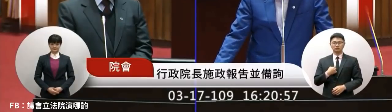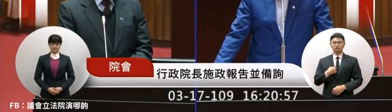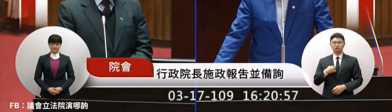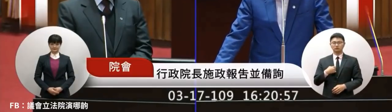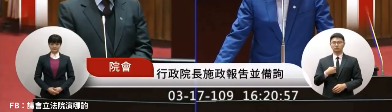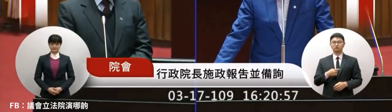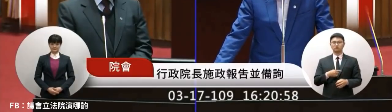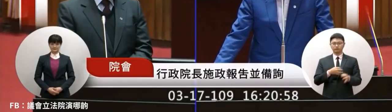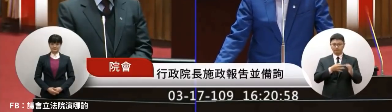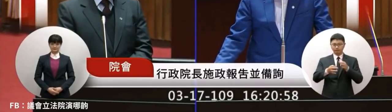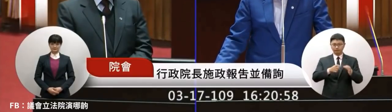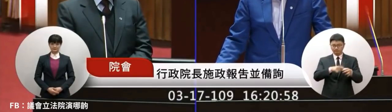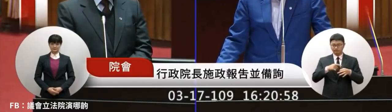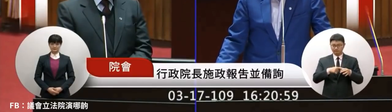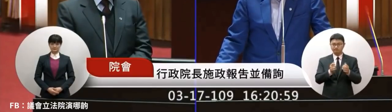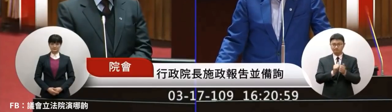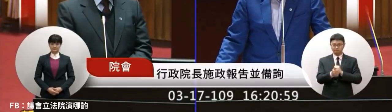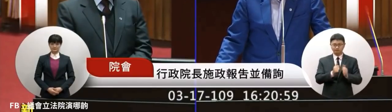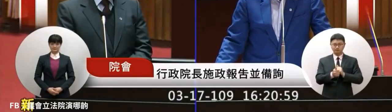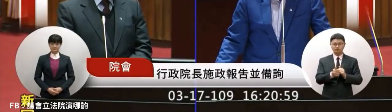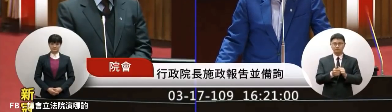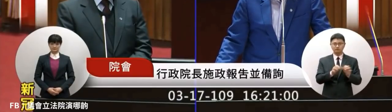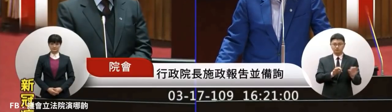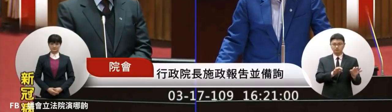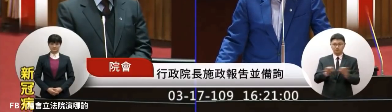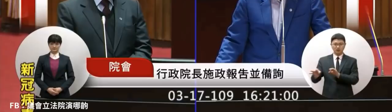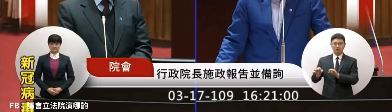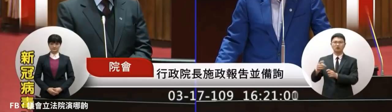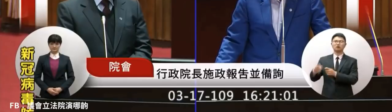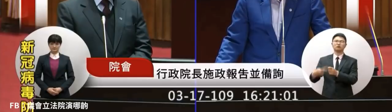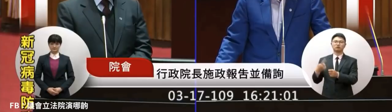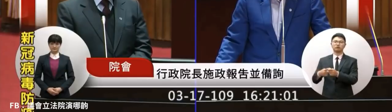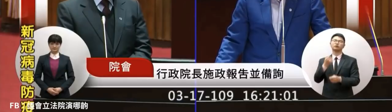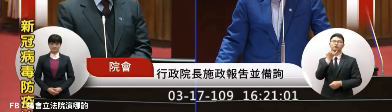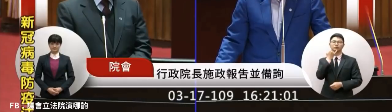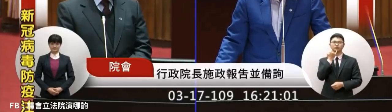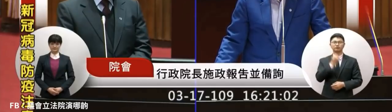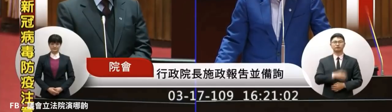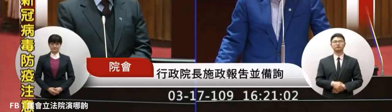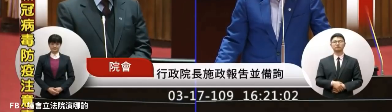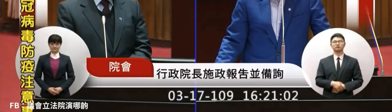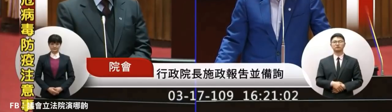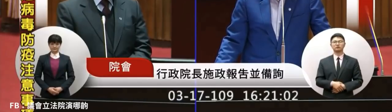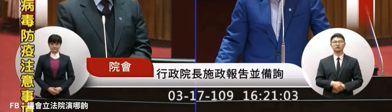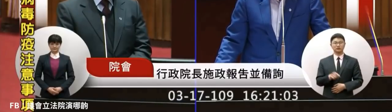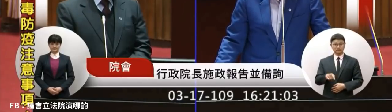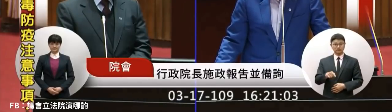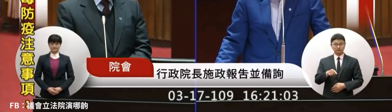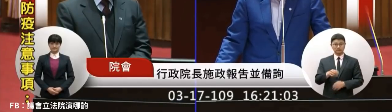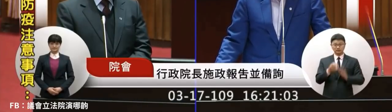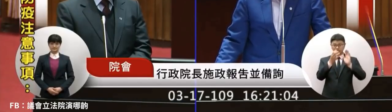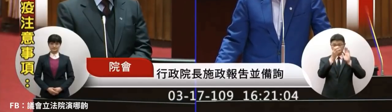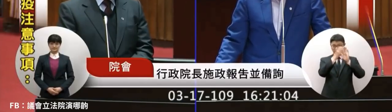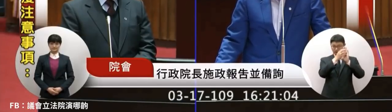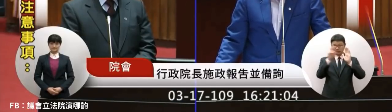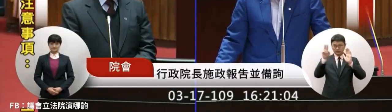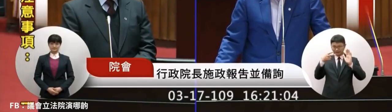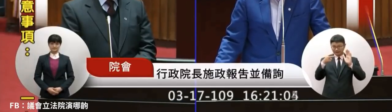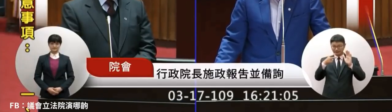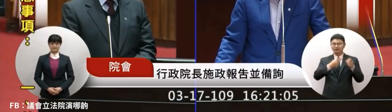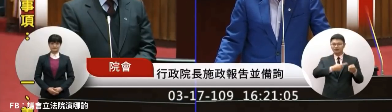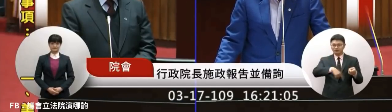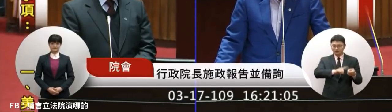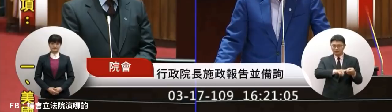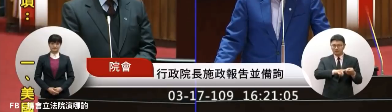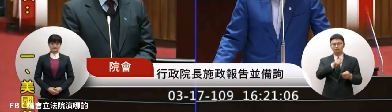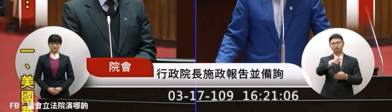税这个得缓缴一年。但是得还是应部长还是